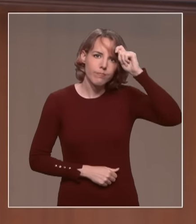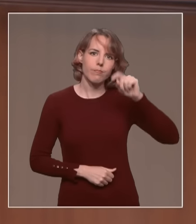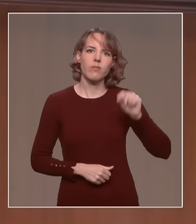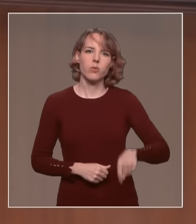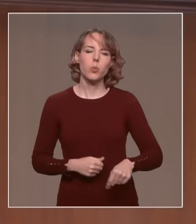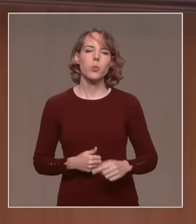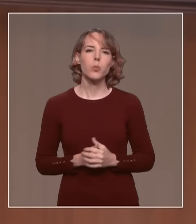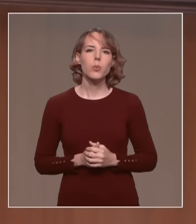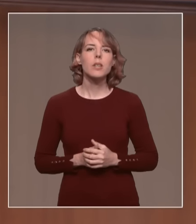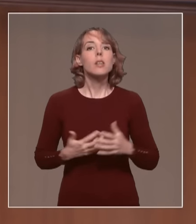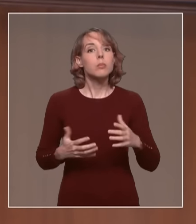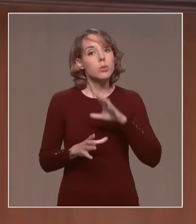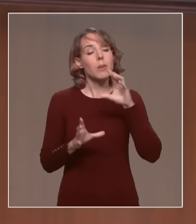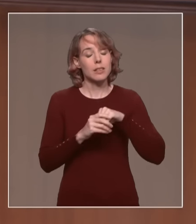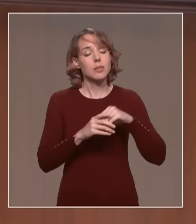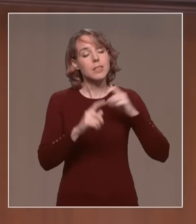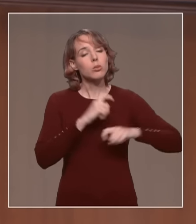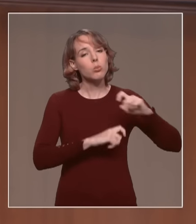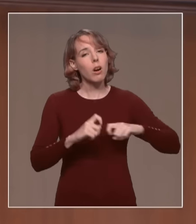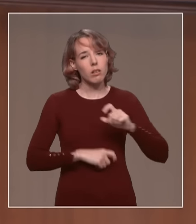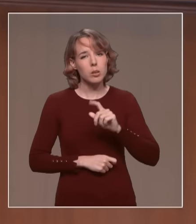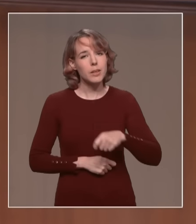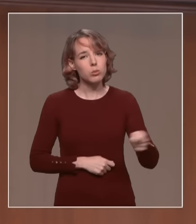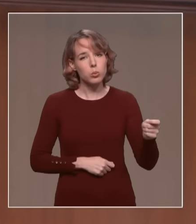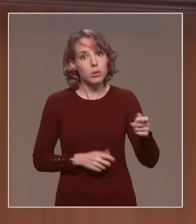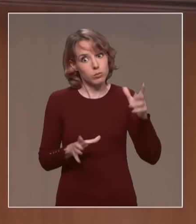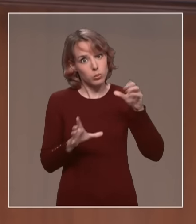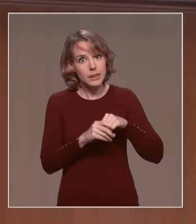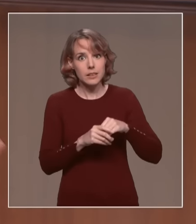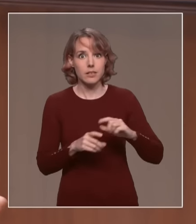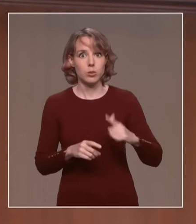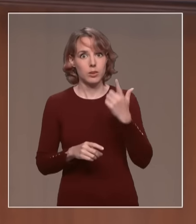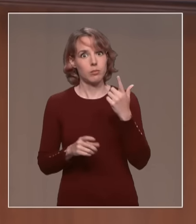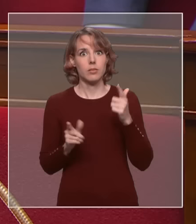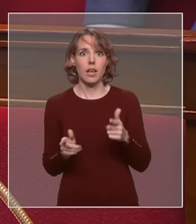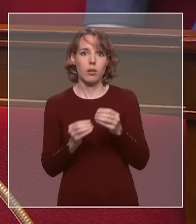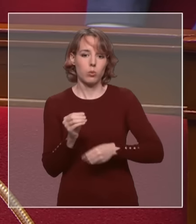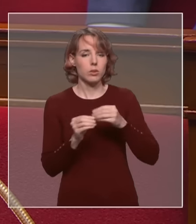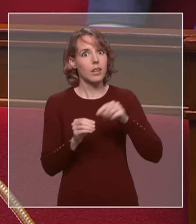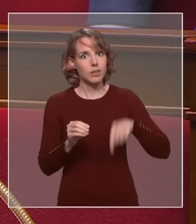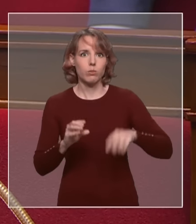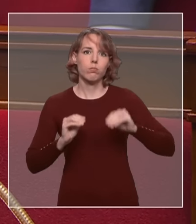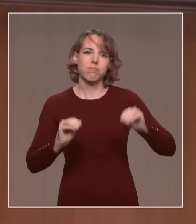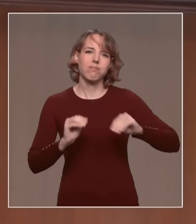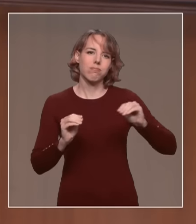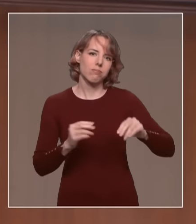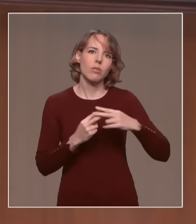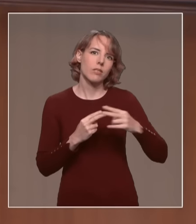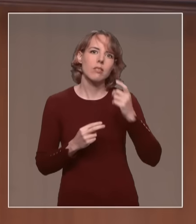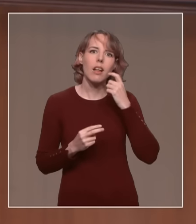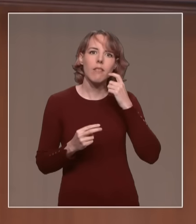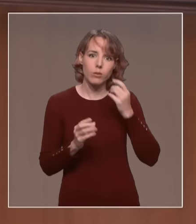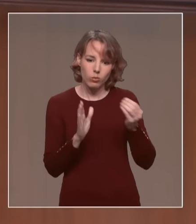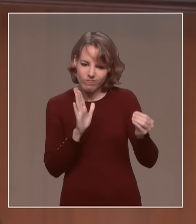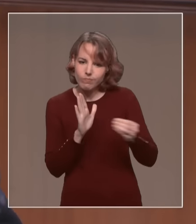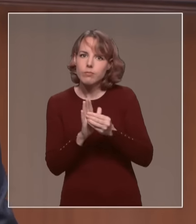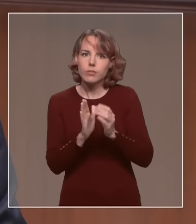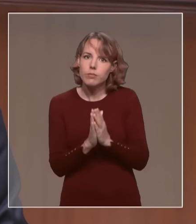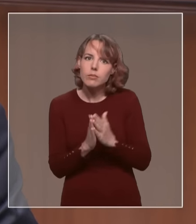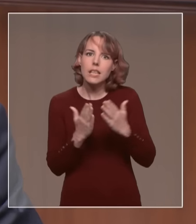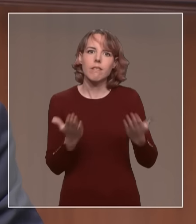fait partie de l'histoire de la Deuxième Guerre mondiale, que ce soit enseigné dans les manuels d'histoire. Après,